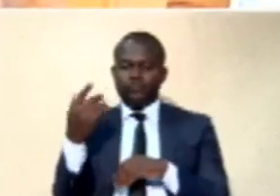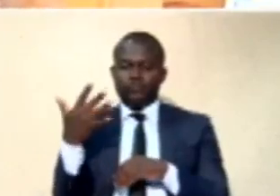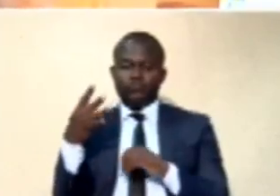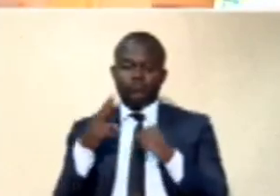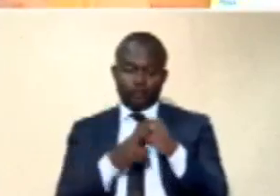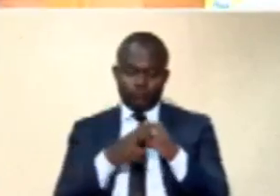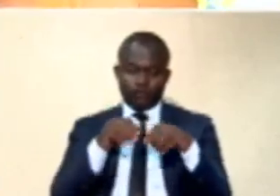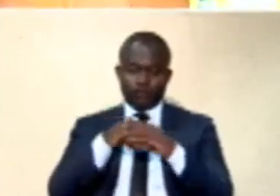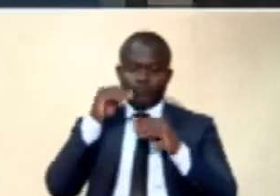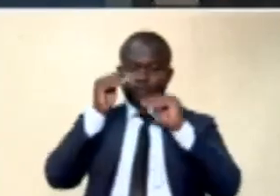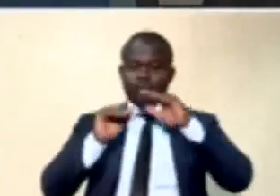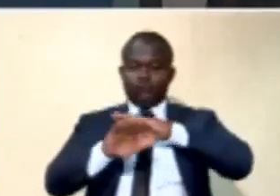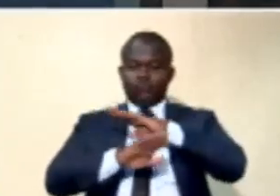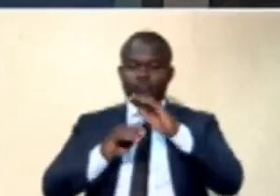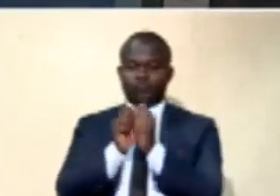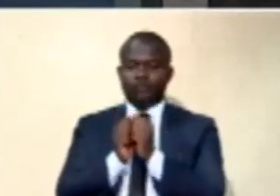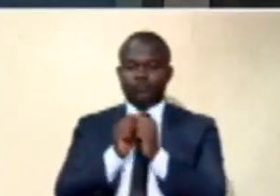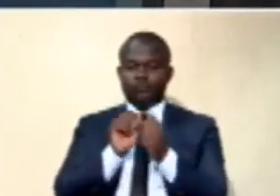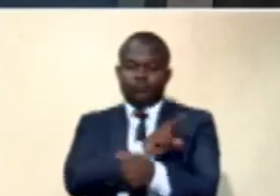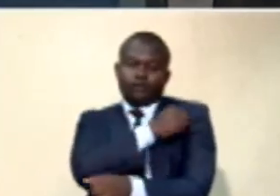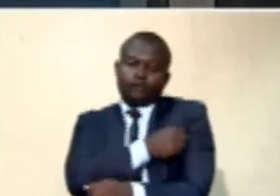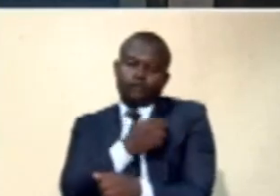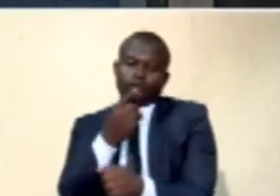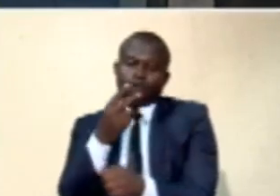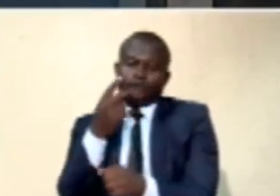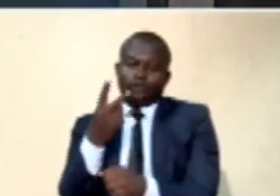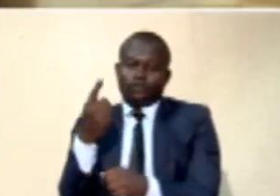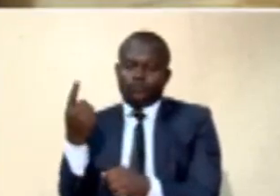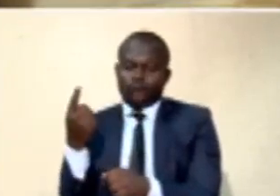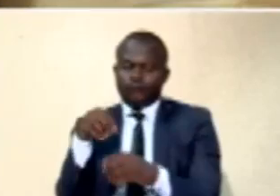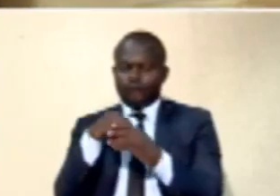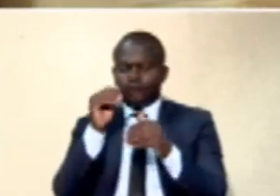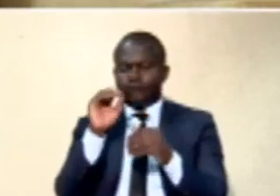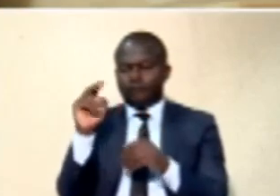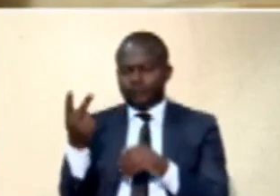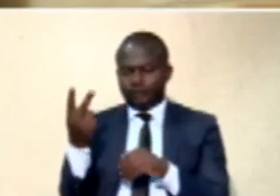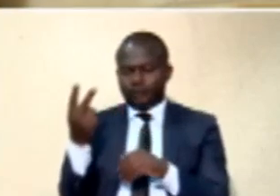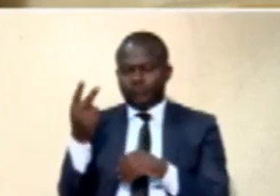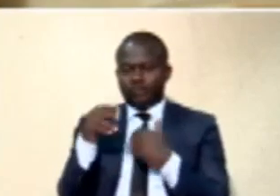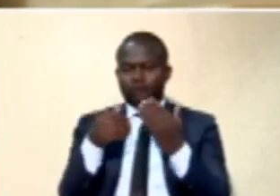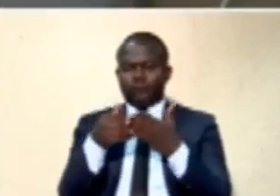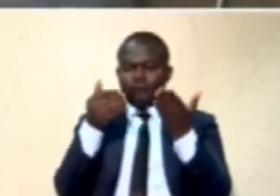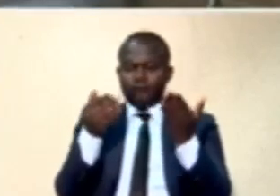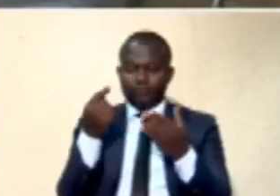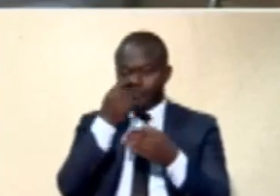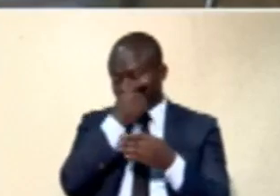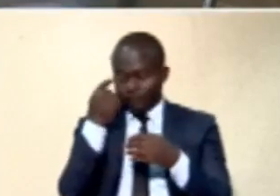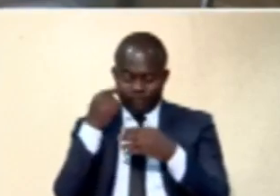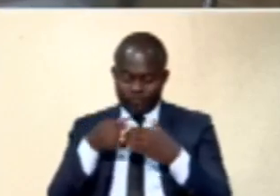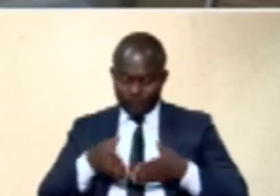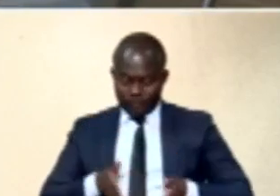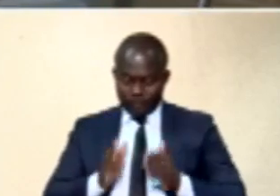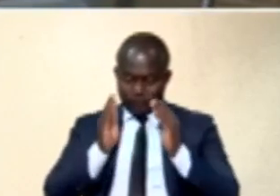157 yo mu rwego rwa mbere n'amavuriro 21 yo mu rwego rwa kabiri atanga ubuvuzi bw'amenyo, ubw'amaso no